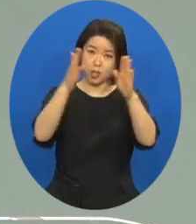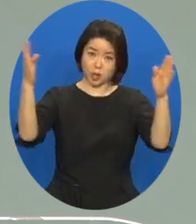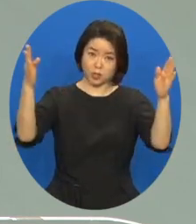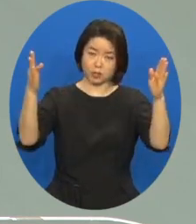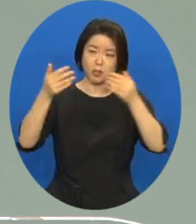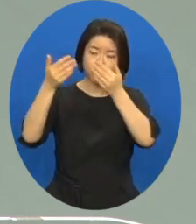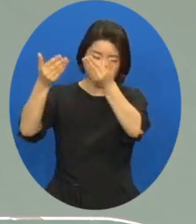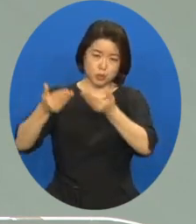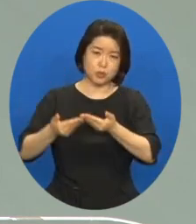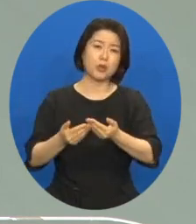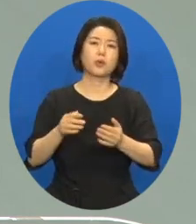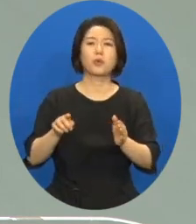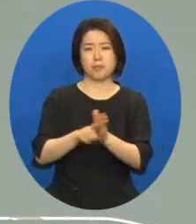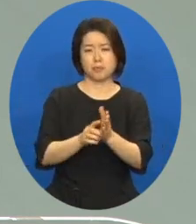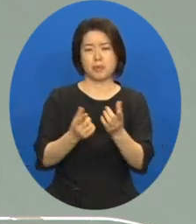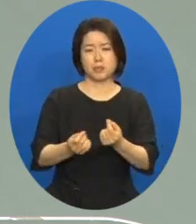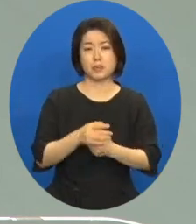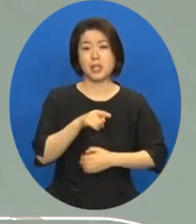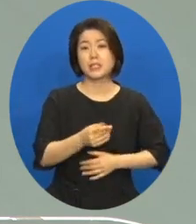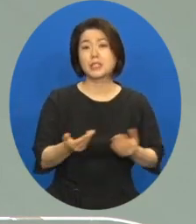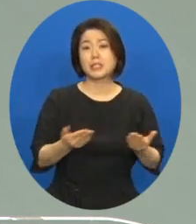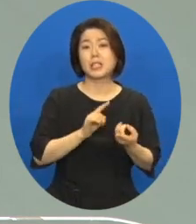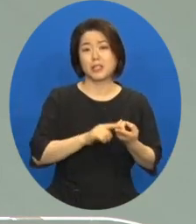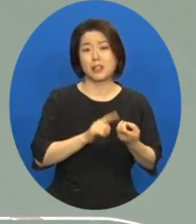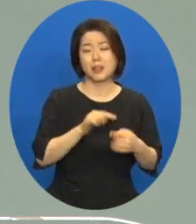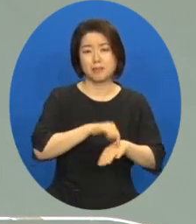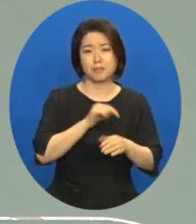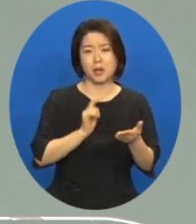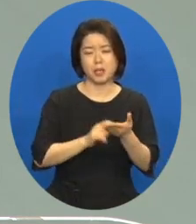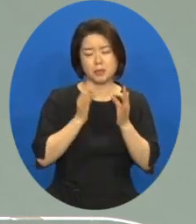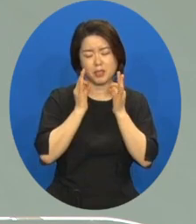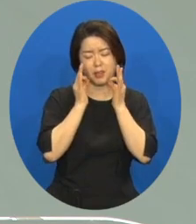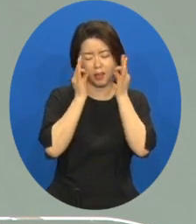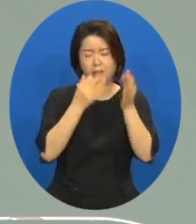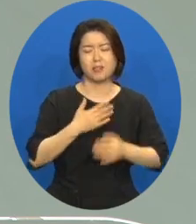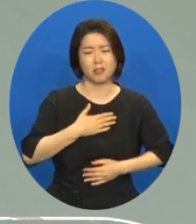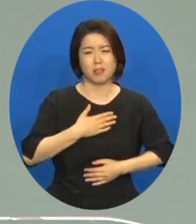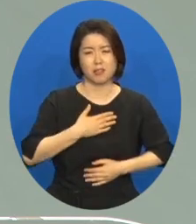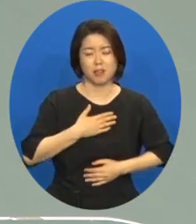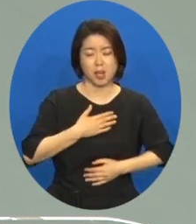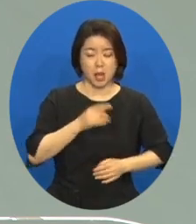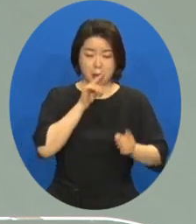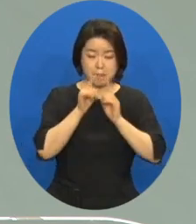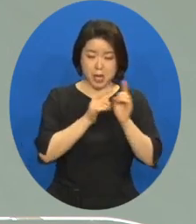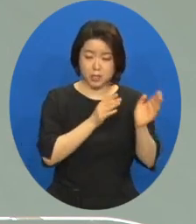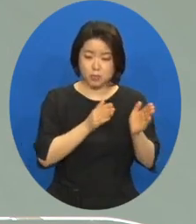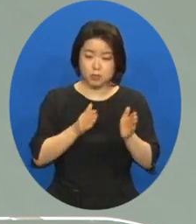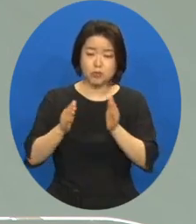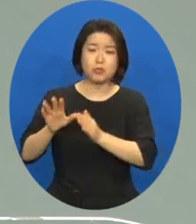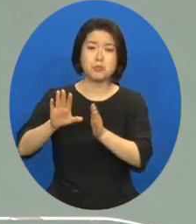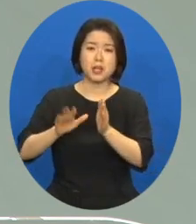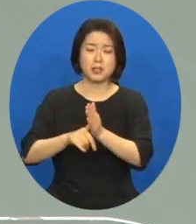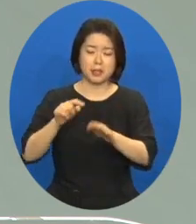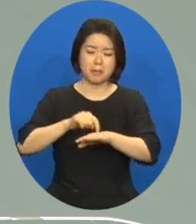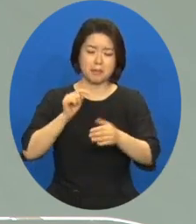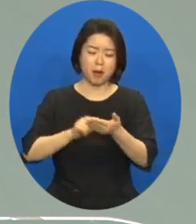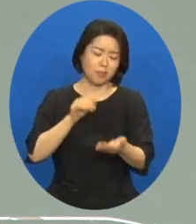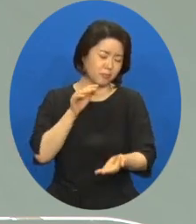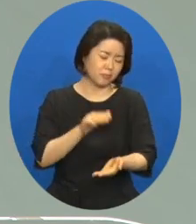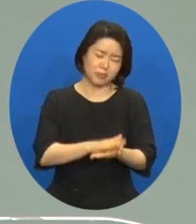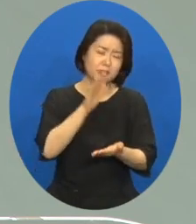거라고 믿습니다. 그 일에 대한 마음이 얼마나 간절한지 말씀을 준비할 때 그렇게 마음이